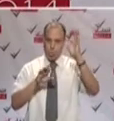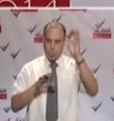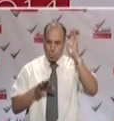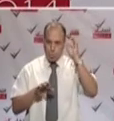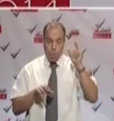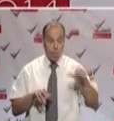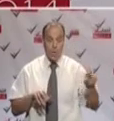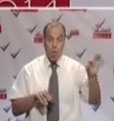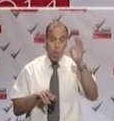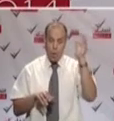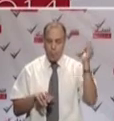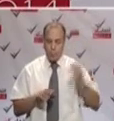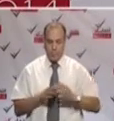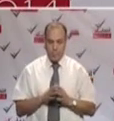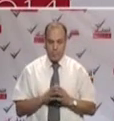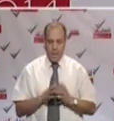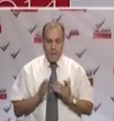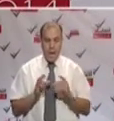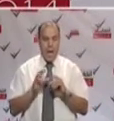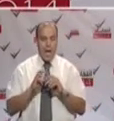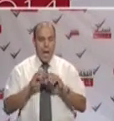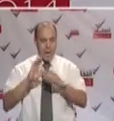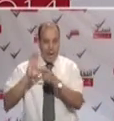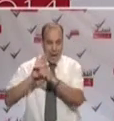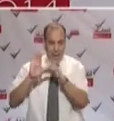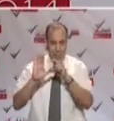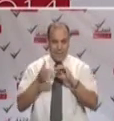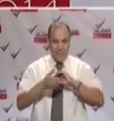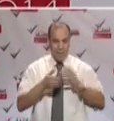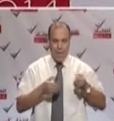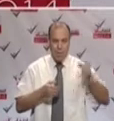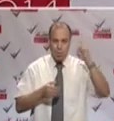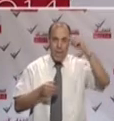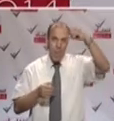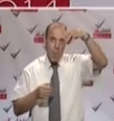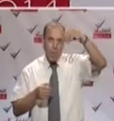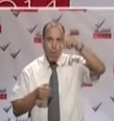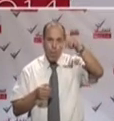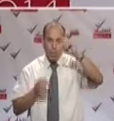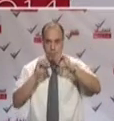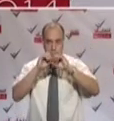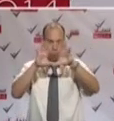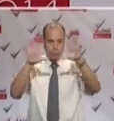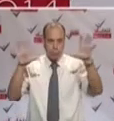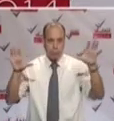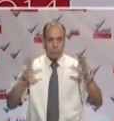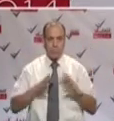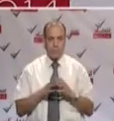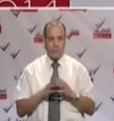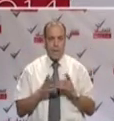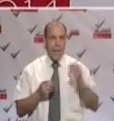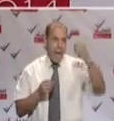ويشرف التوانسة. علامة الاتحاد من أجل تونس هي الفانوس المضيء المنير،